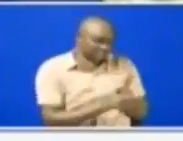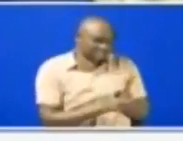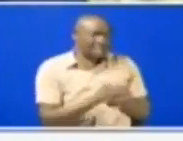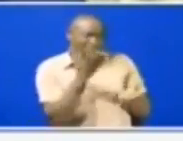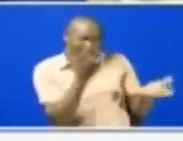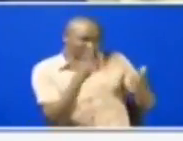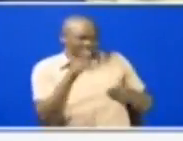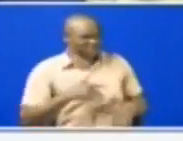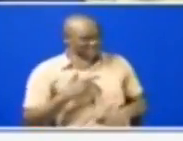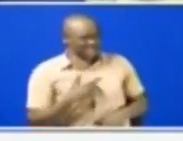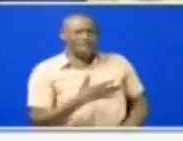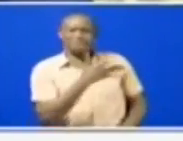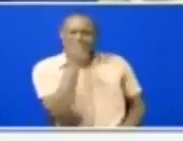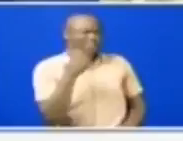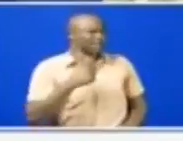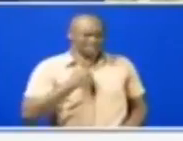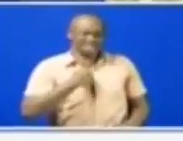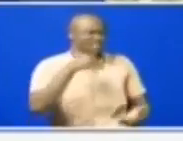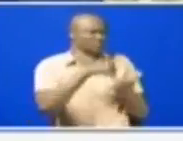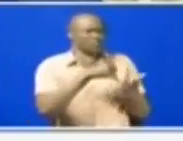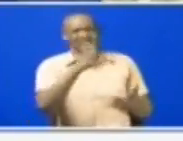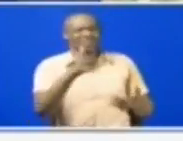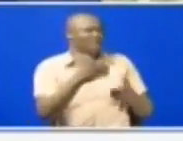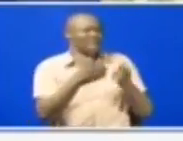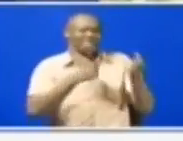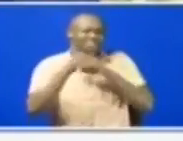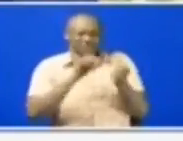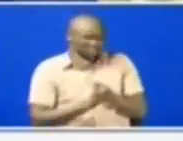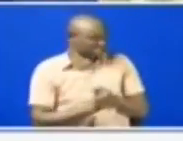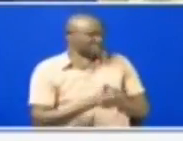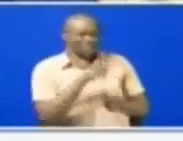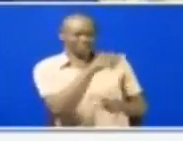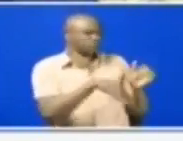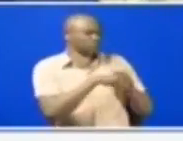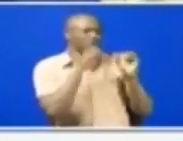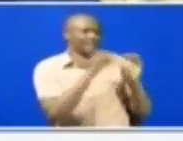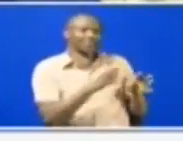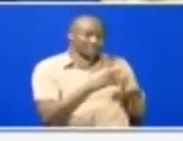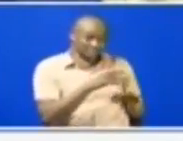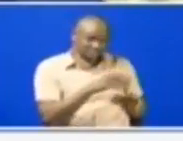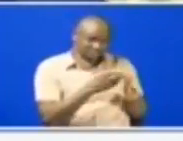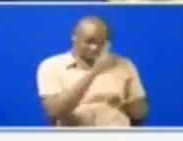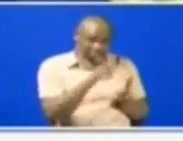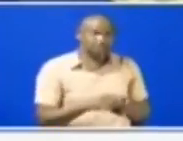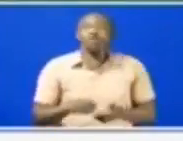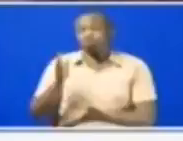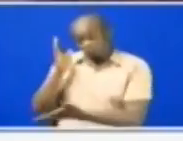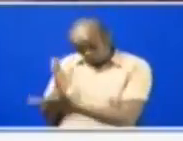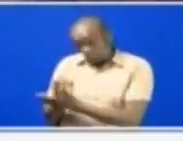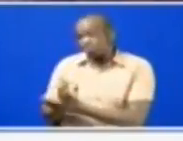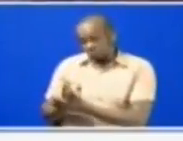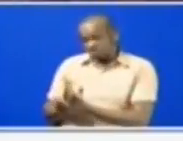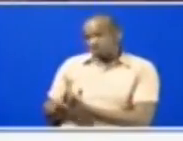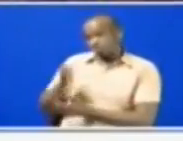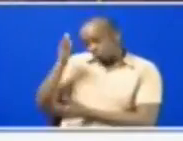ukasema pengine heri ningejihusisha na pengine taaluma nyingine lakini si kucheza mpira? Ni kweli, kusema ukweli,